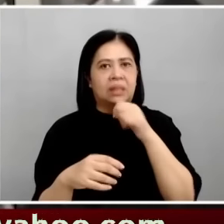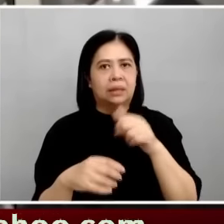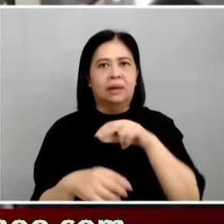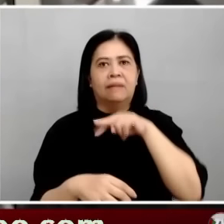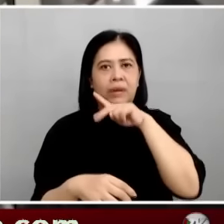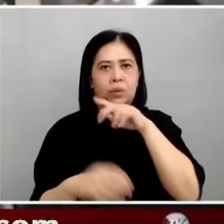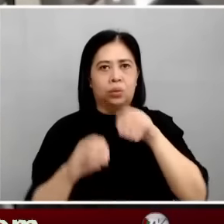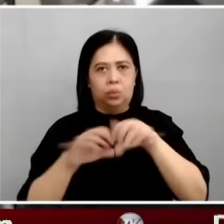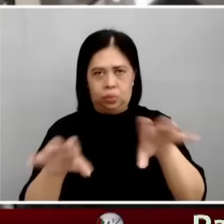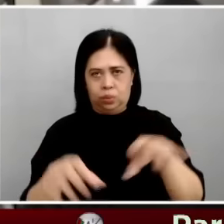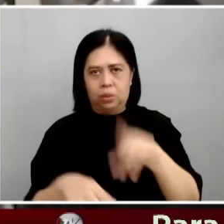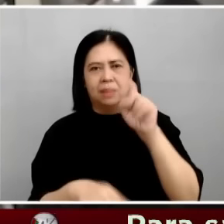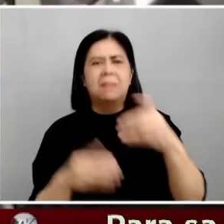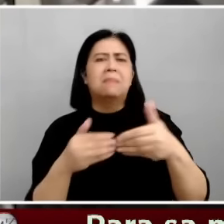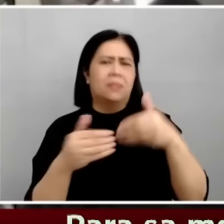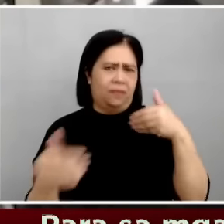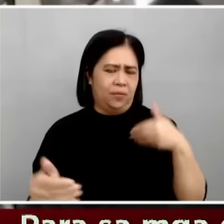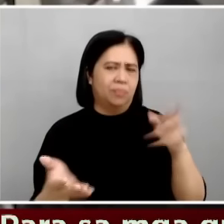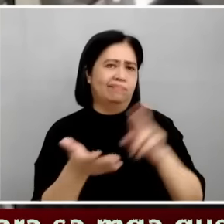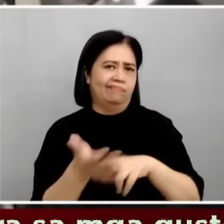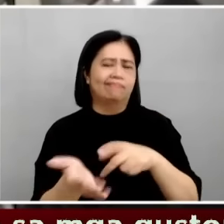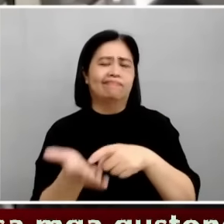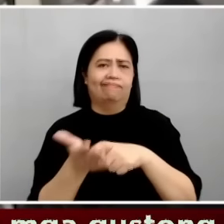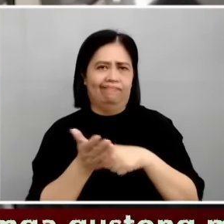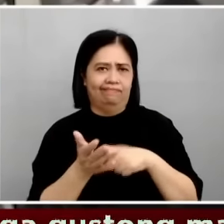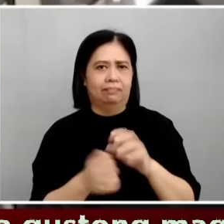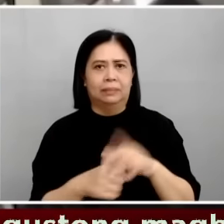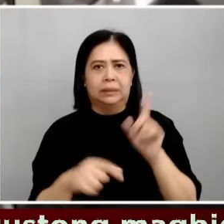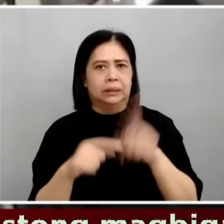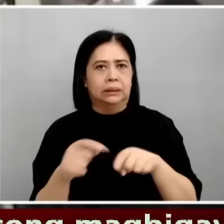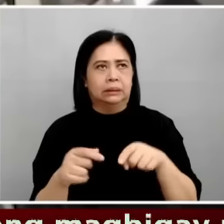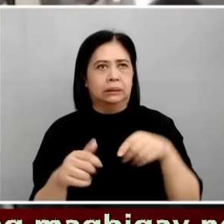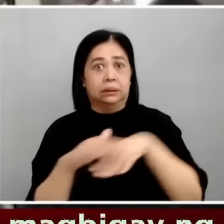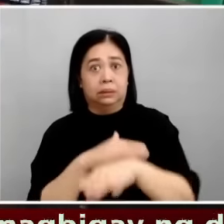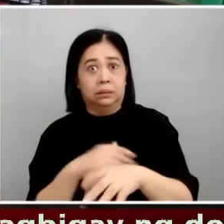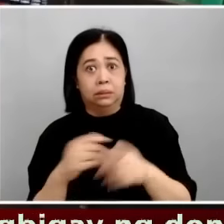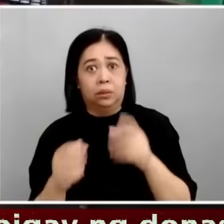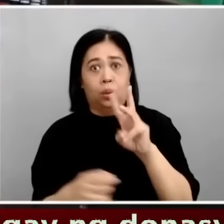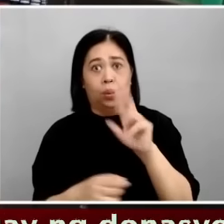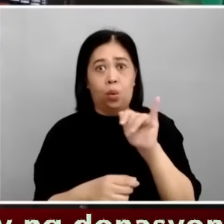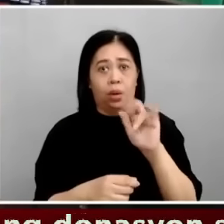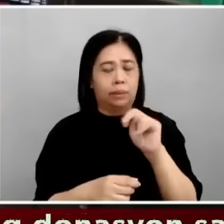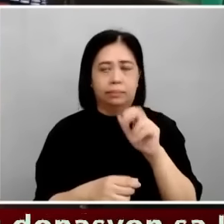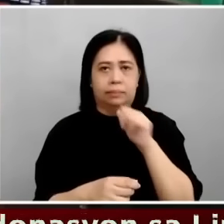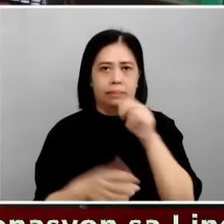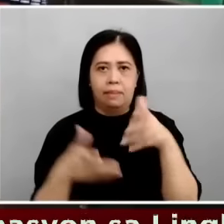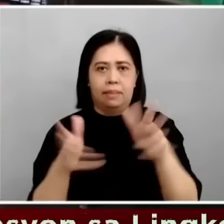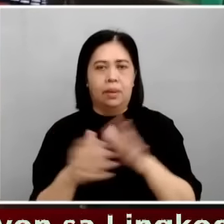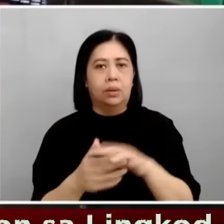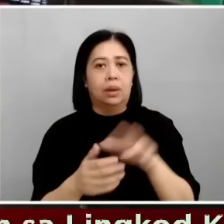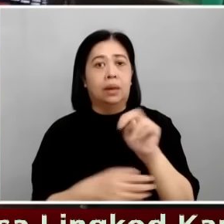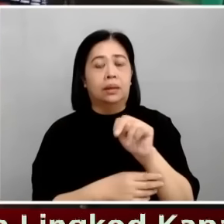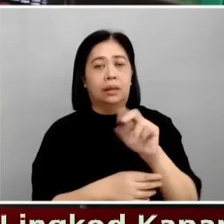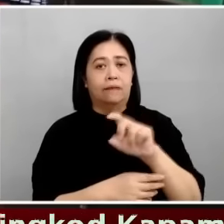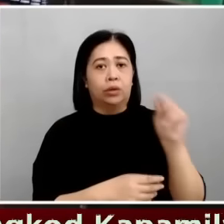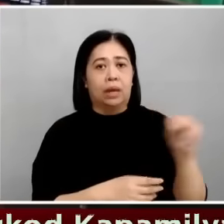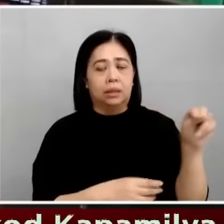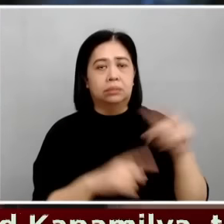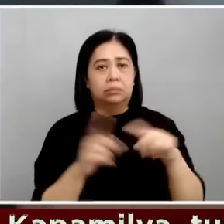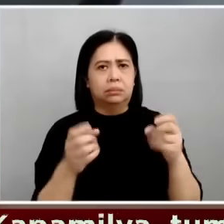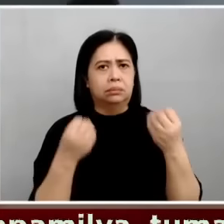may pre-registration talaga, hindi maaaring walang walk-in. Sa Navota City, dumami rin ang